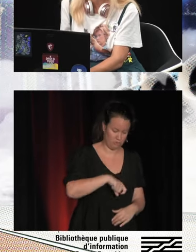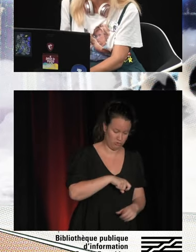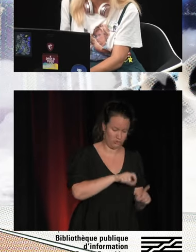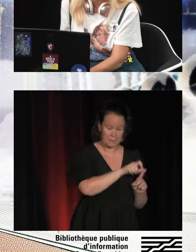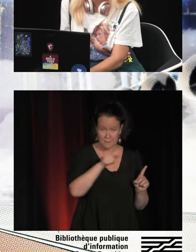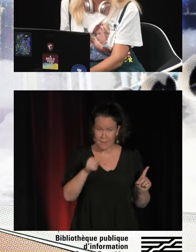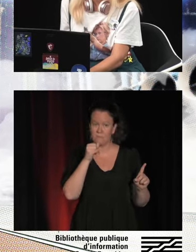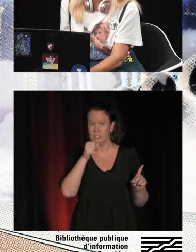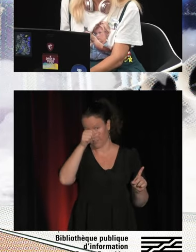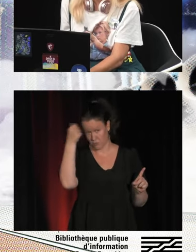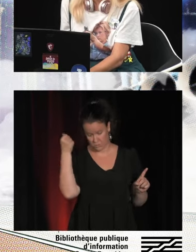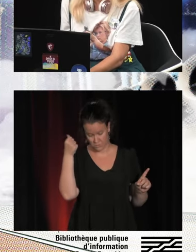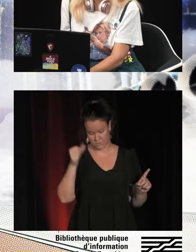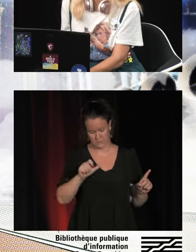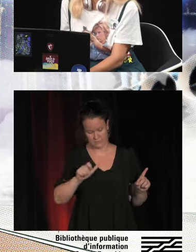petit garçon.